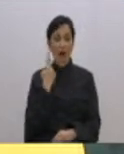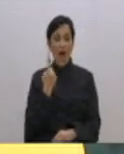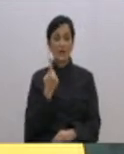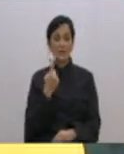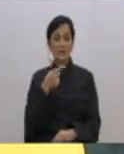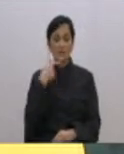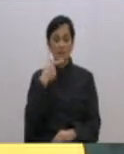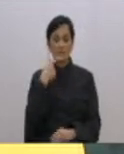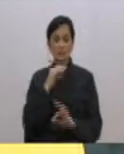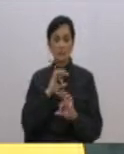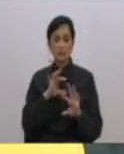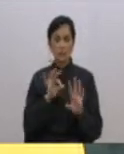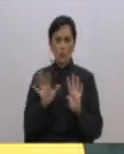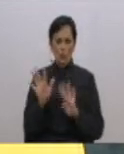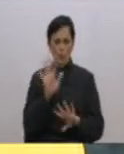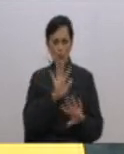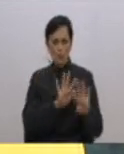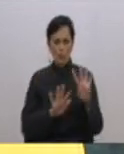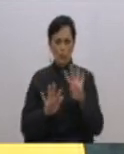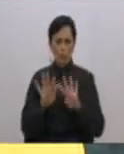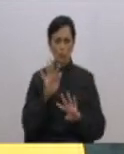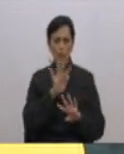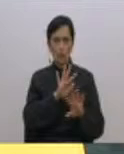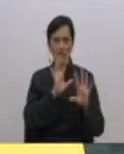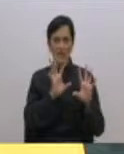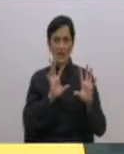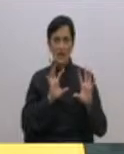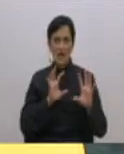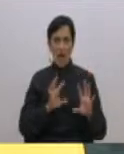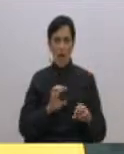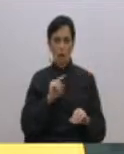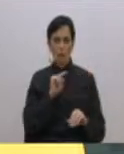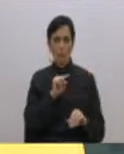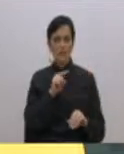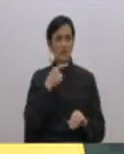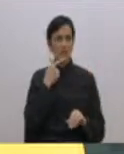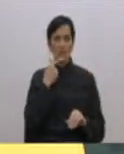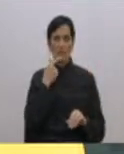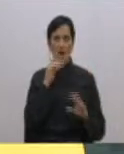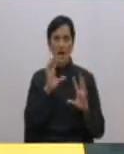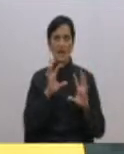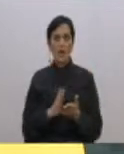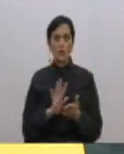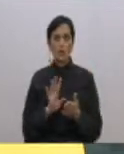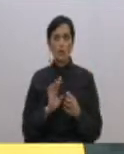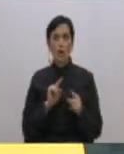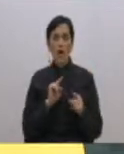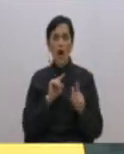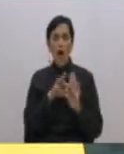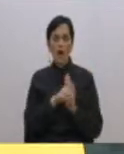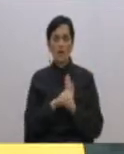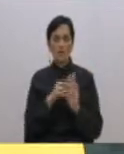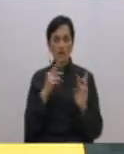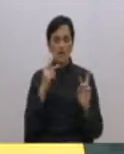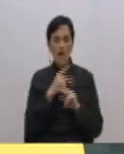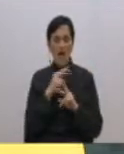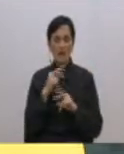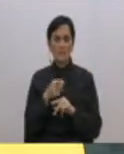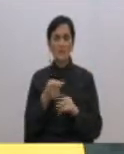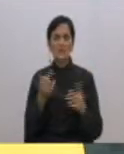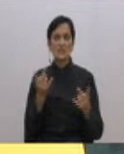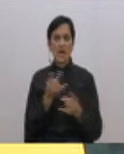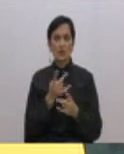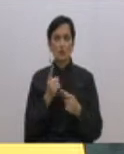აღნიშნეს ბუნდოვანება კანონმდებლობაში, თქვეს, რომ არ არის კანონი, საკმარი არის რიგი ხარვეზები და ის